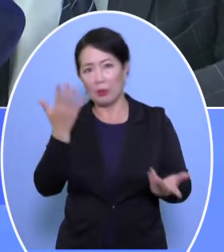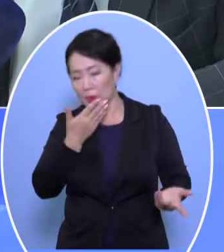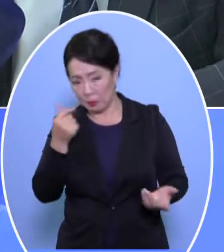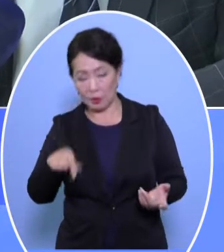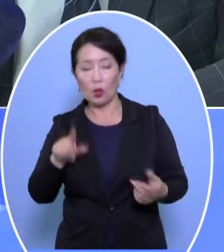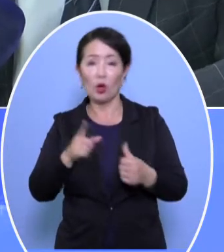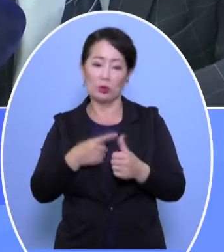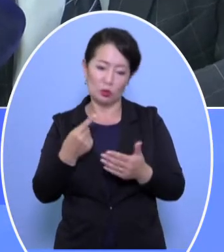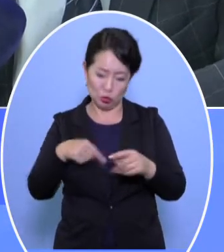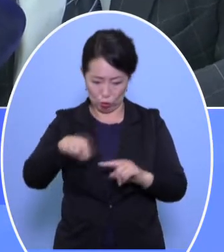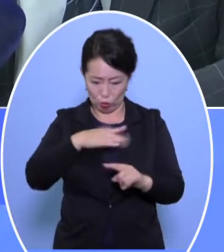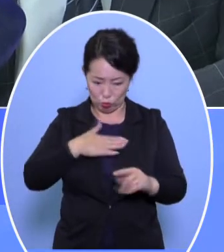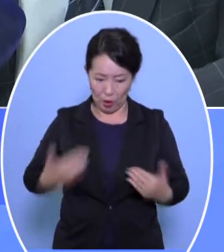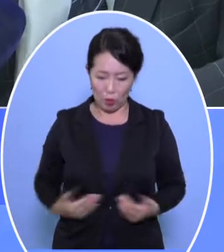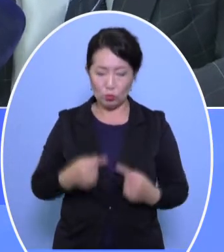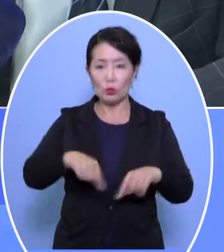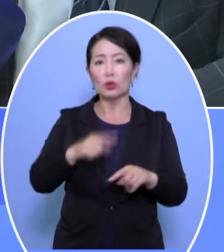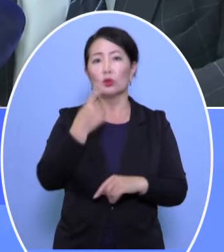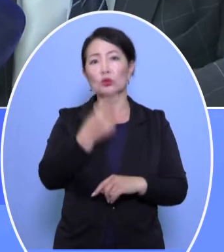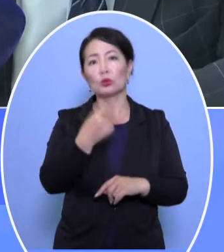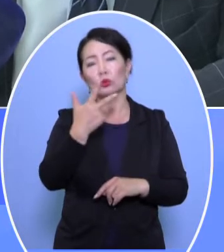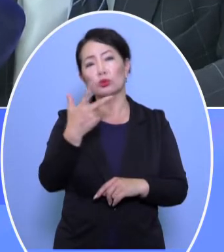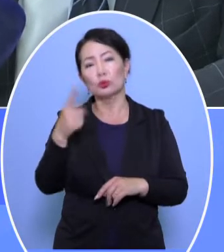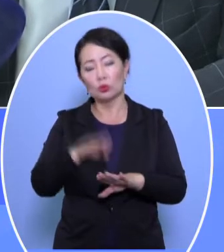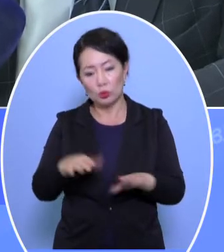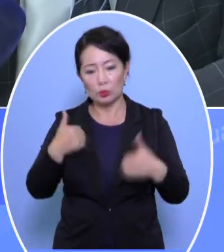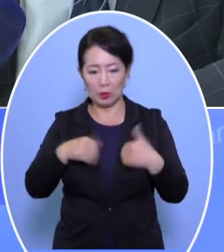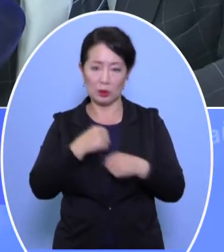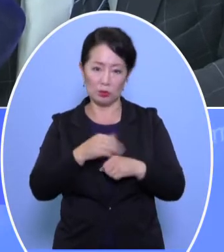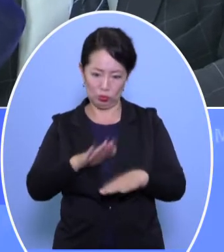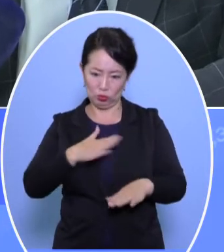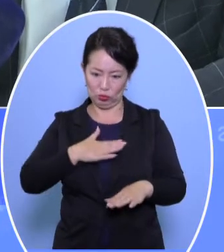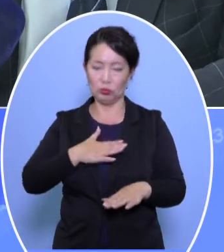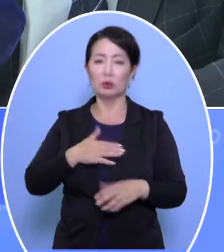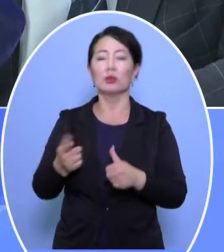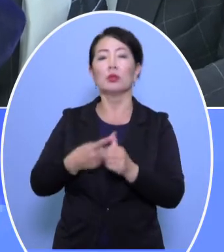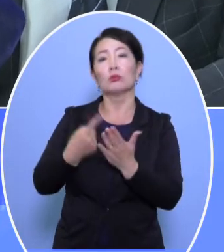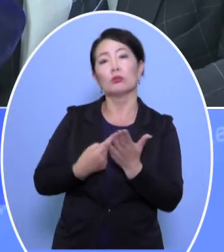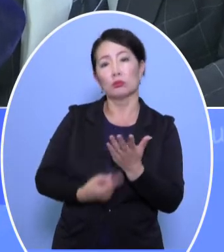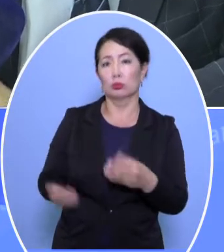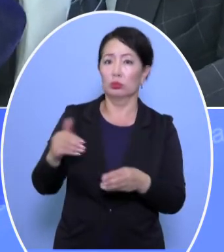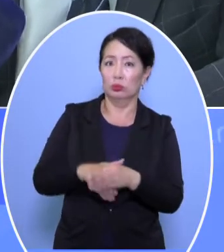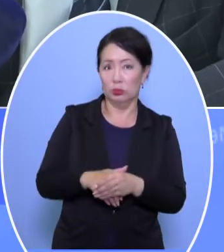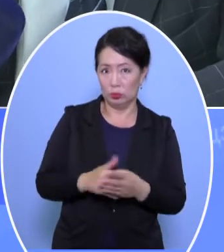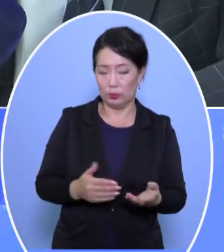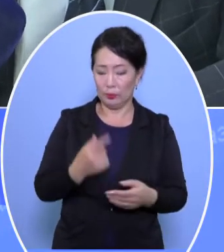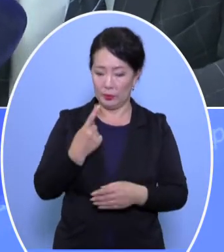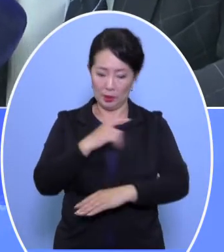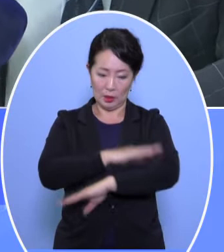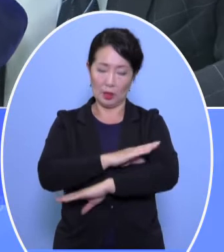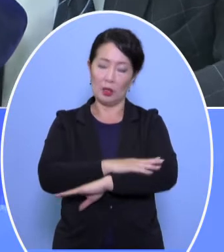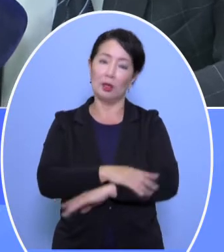өөр хавхгүй төсөл байдал үүсдэг гэсэн бол одоо яг л тойргийнхоо 131 хүүхэд багш ажилчтай хүүхдийг л одоо бүртгэл